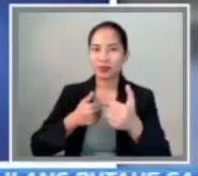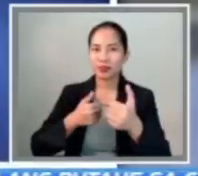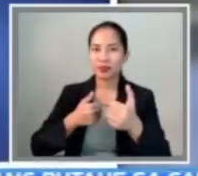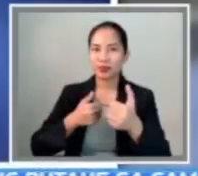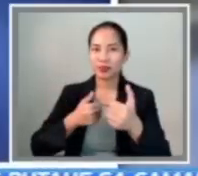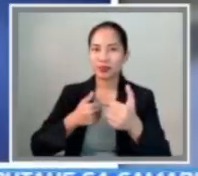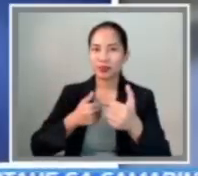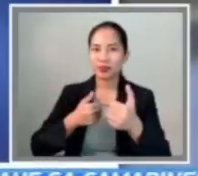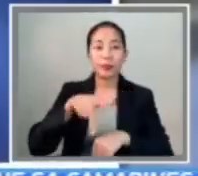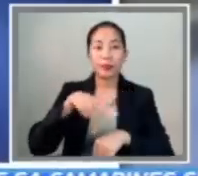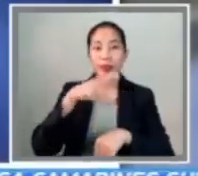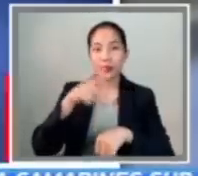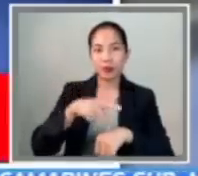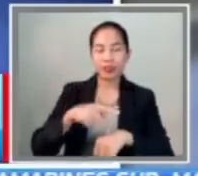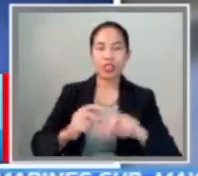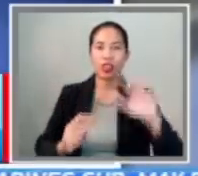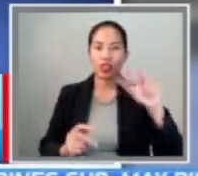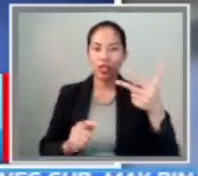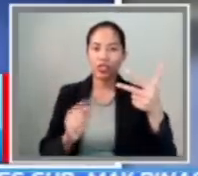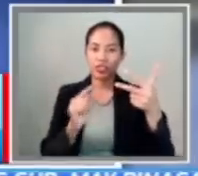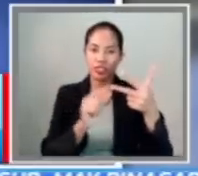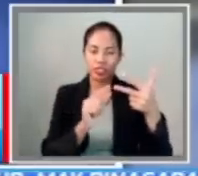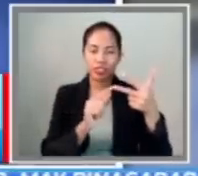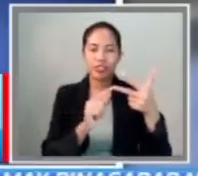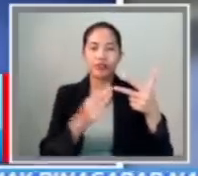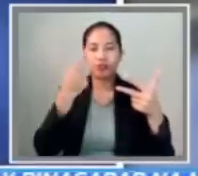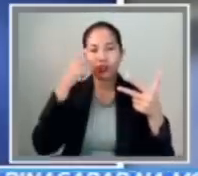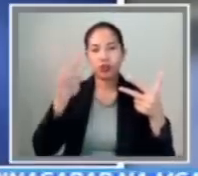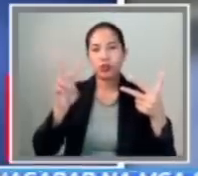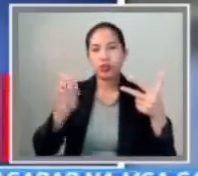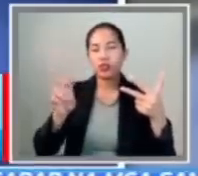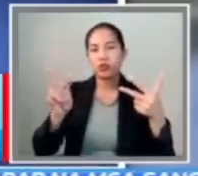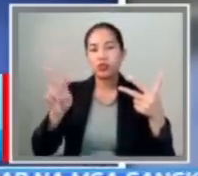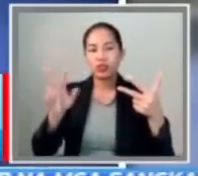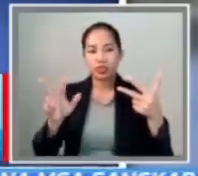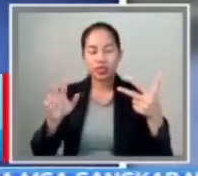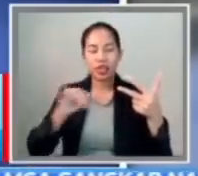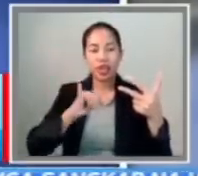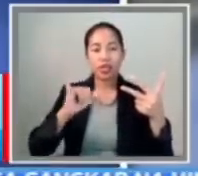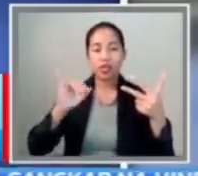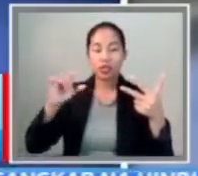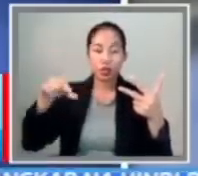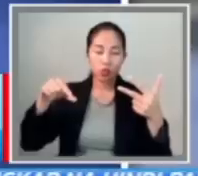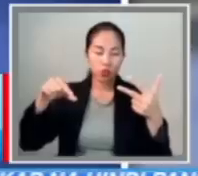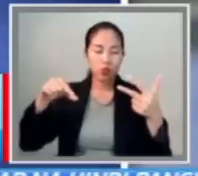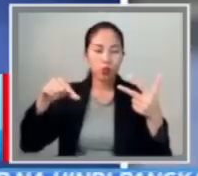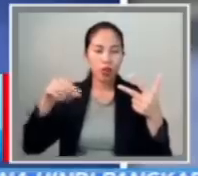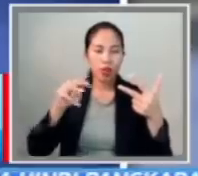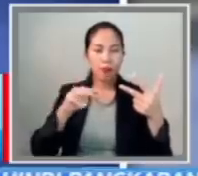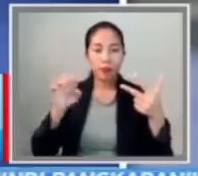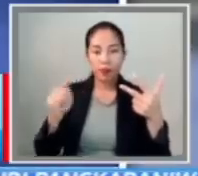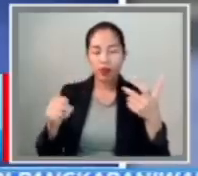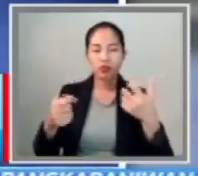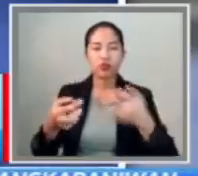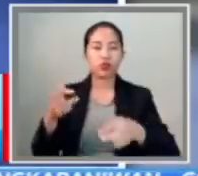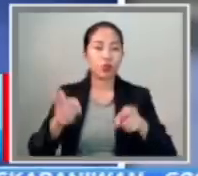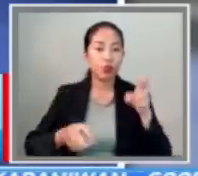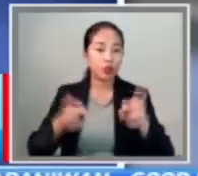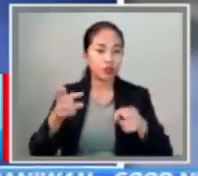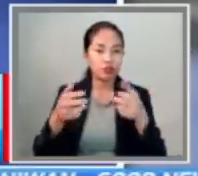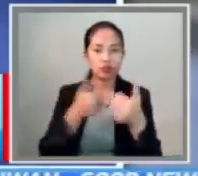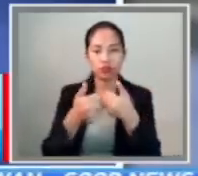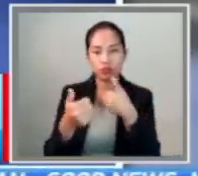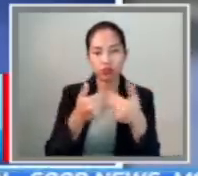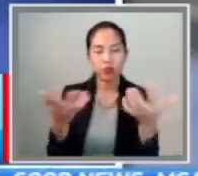Arrowhead Robotics sa 2023 VEX IQMS Robotics World Championship sa Texas sa Amerika. Mahigit 800 teams